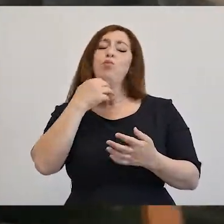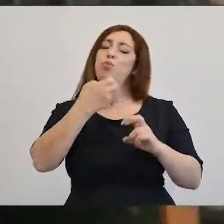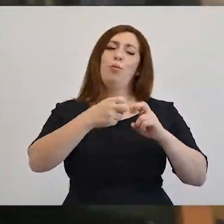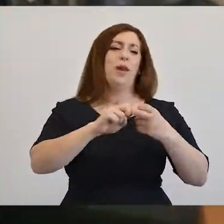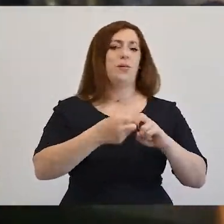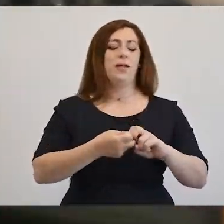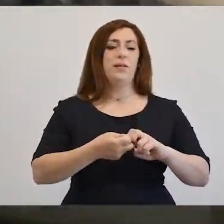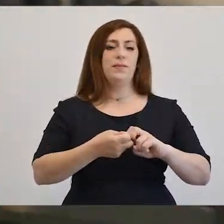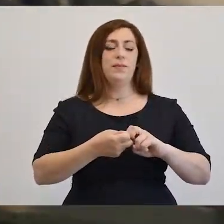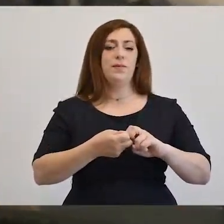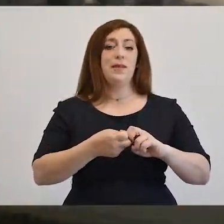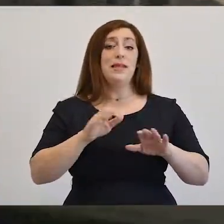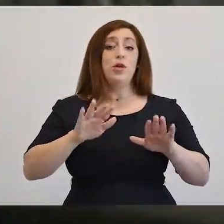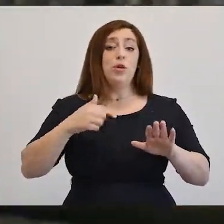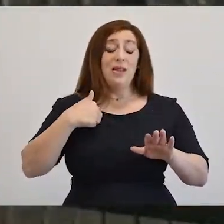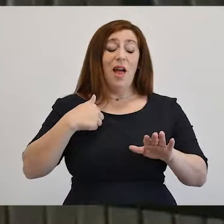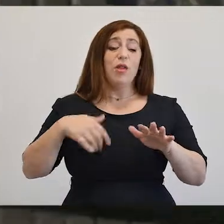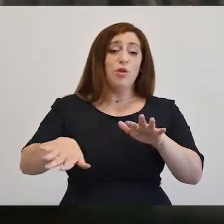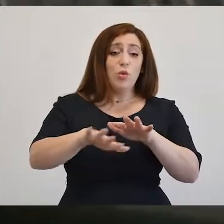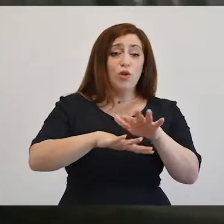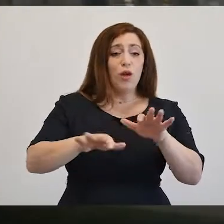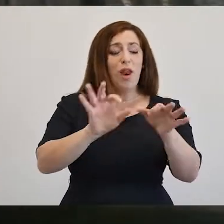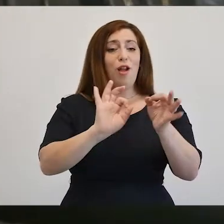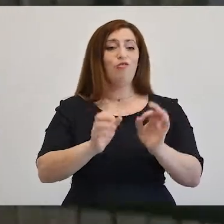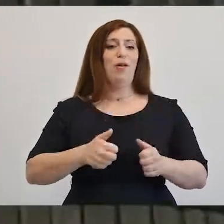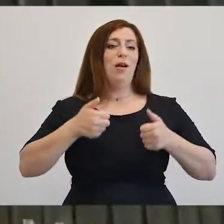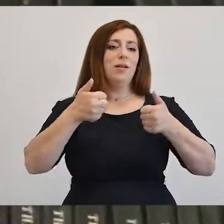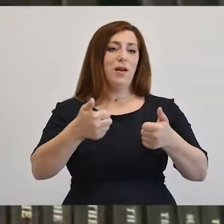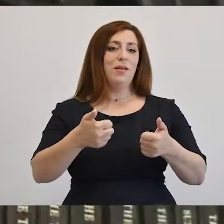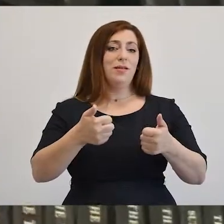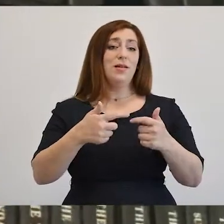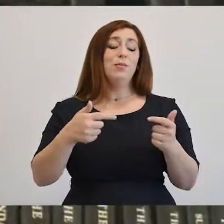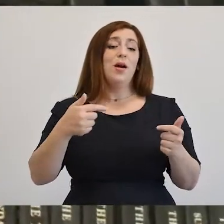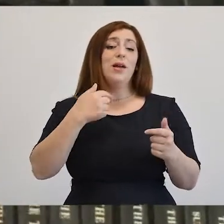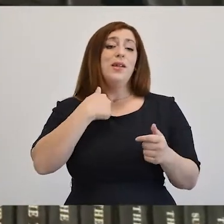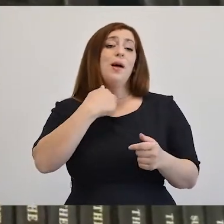naqlaħħa mill-inkwiet min jaf x'differenza kont nagħmel u ma għamiltix.